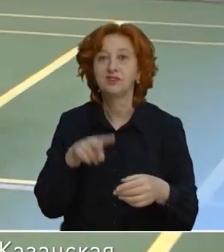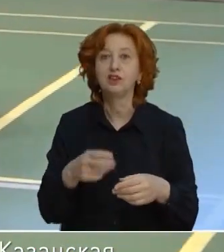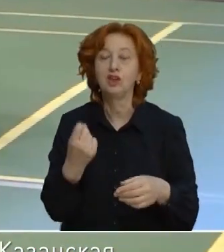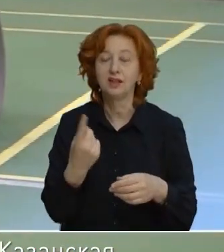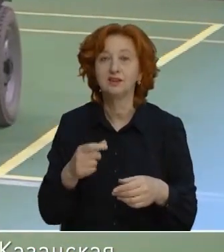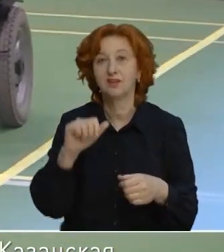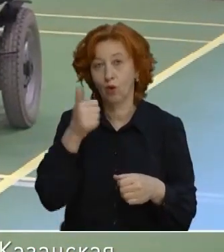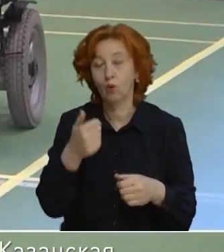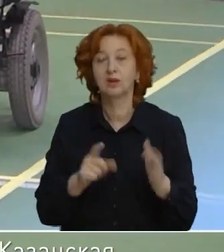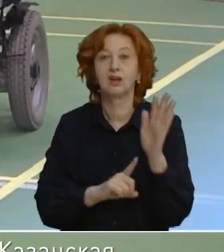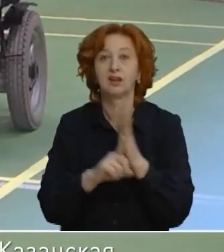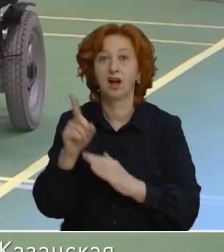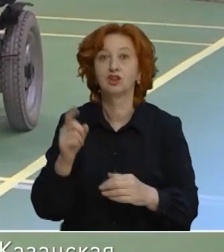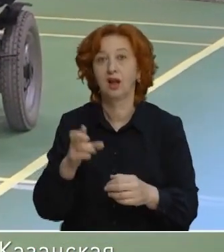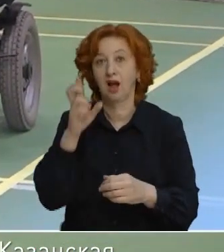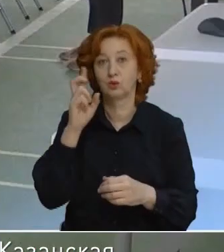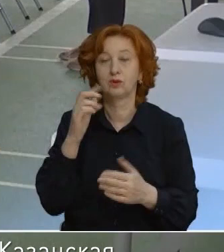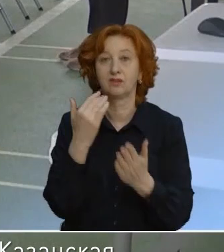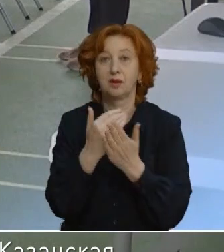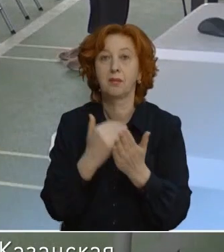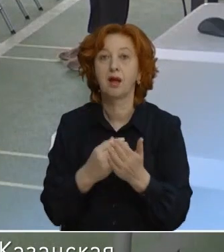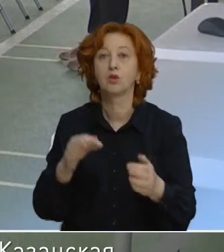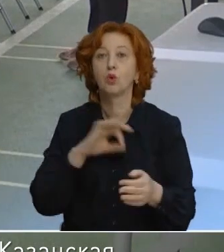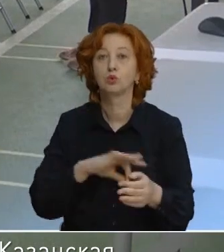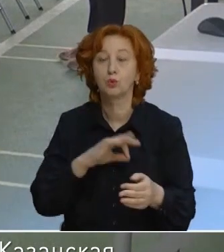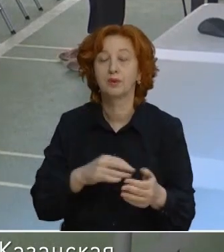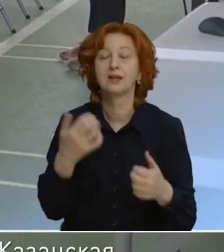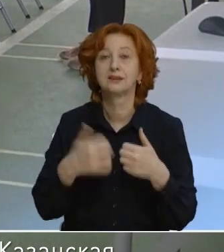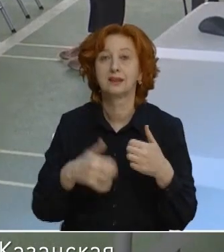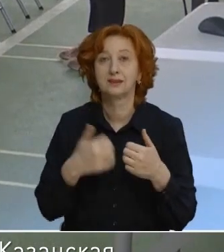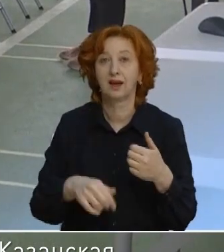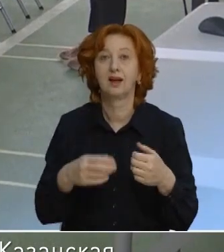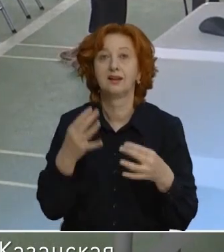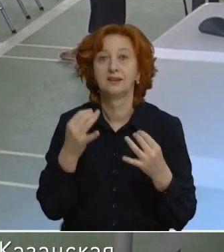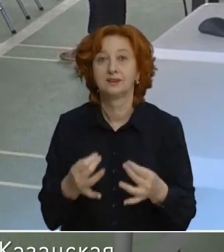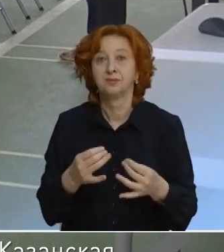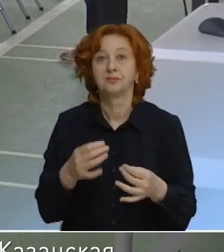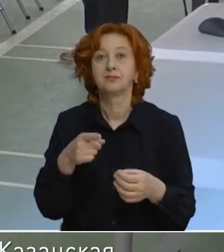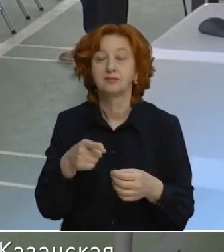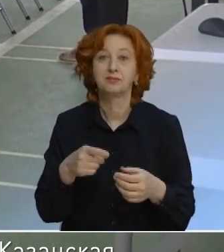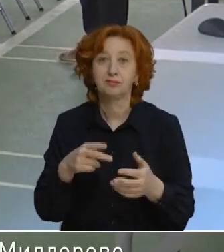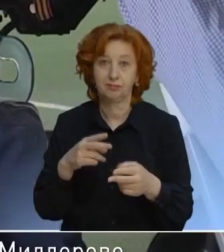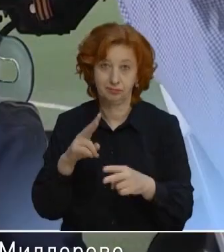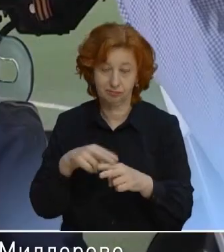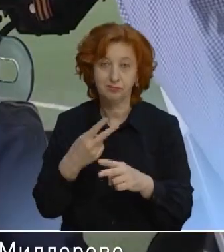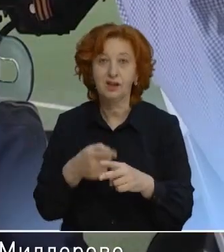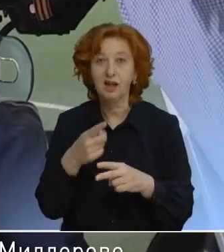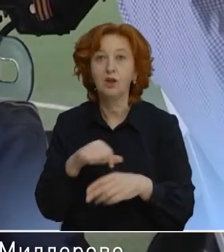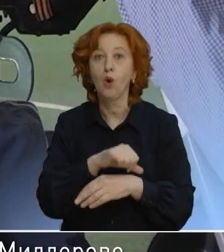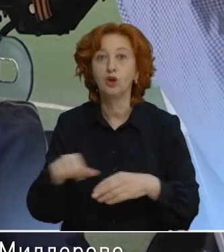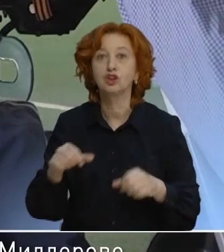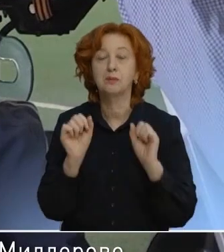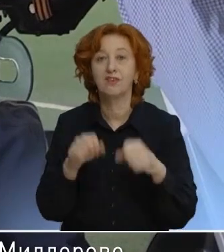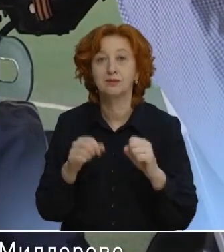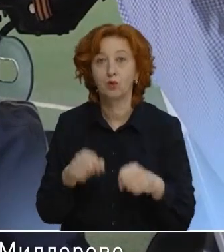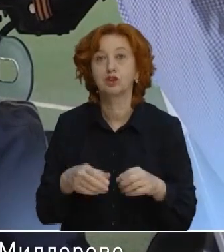2011 года работает государственная программа «Доступная среда». Ее цель не только адаптация зданий и сооружений к нуждам людей с ограниченными